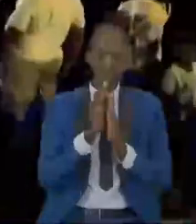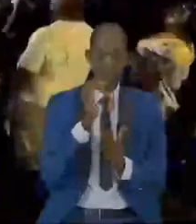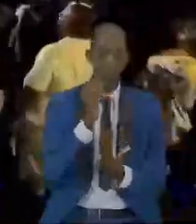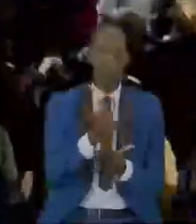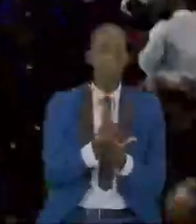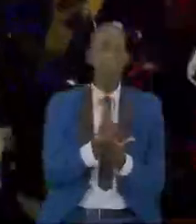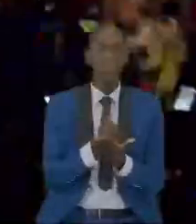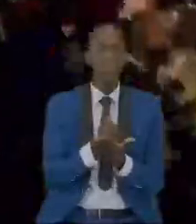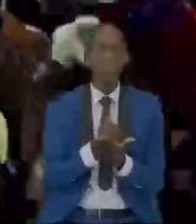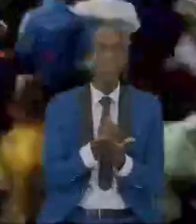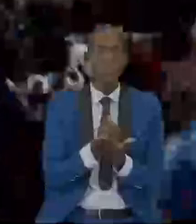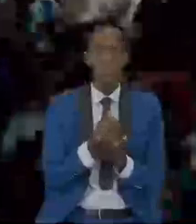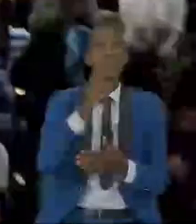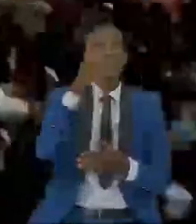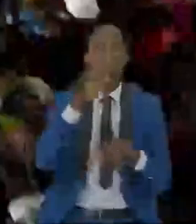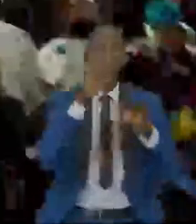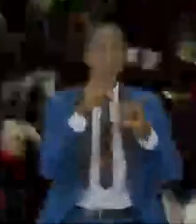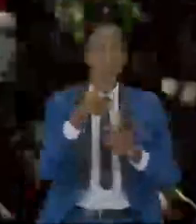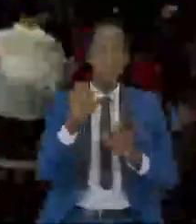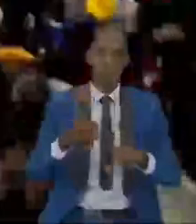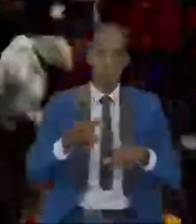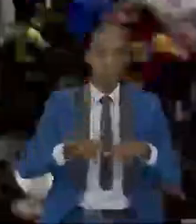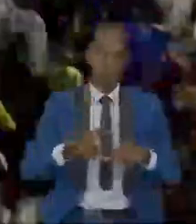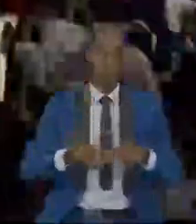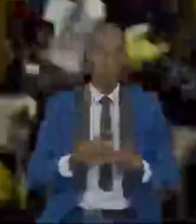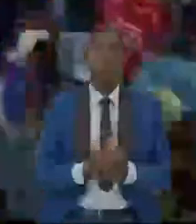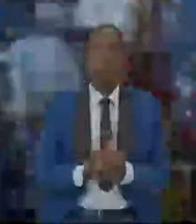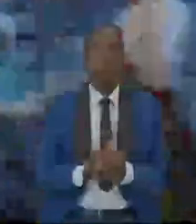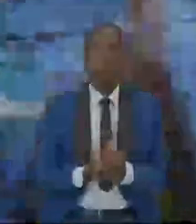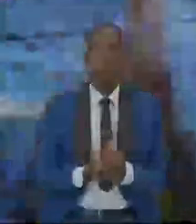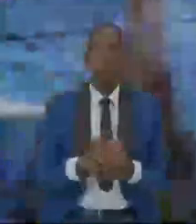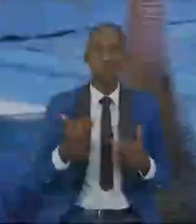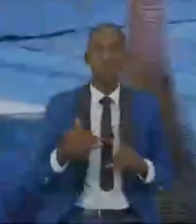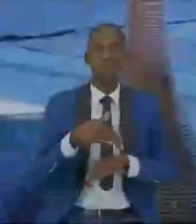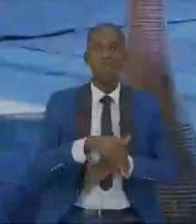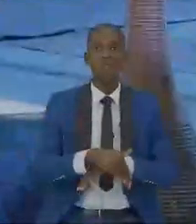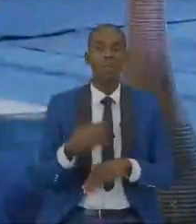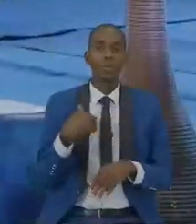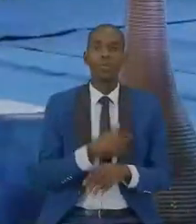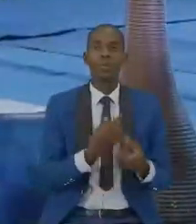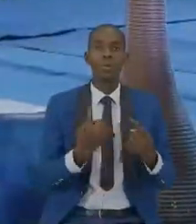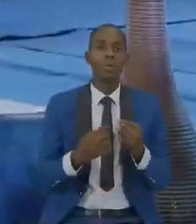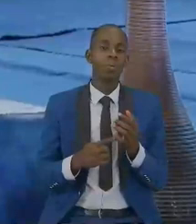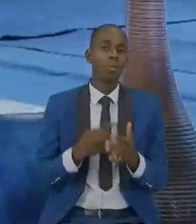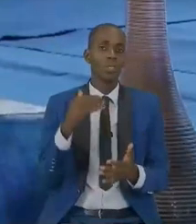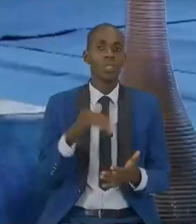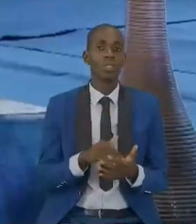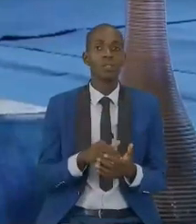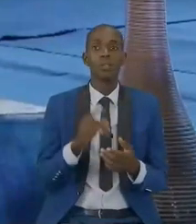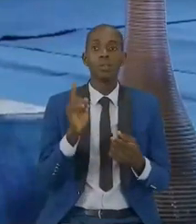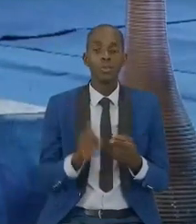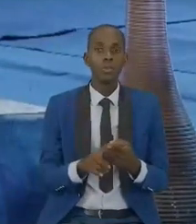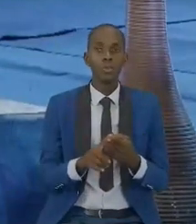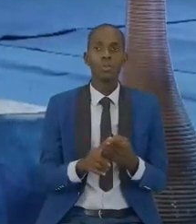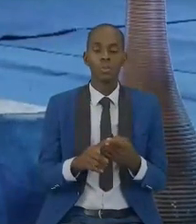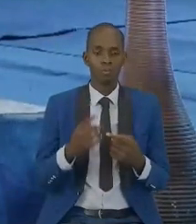de Jésus, nous prions. Que le Seigneur vous bénisse. Asseyez-vous ce soir. Nous